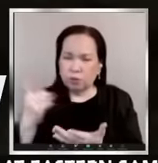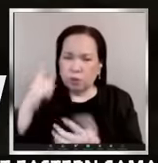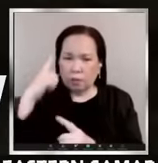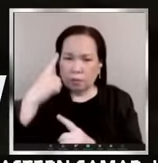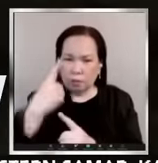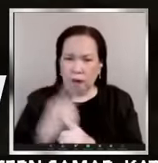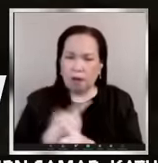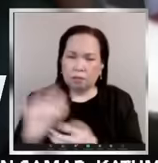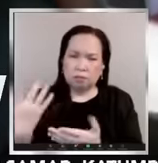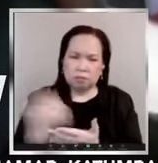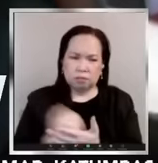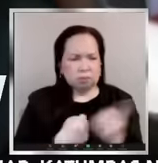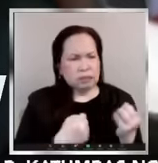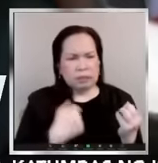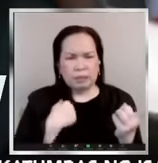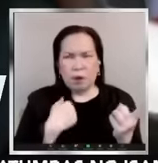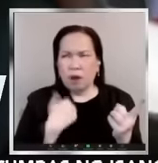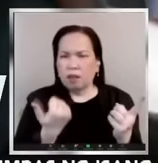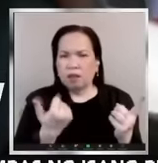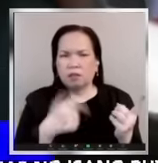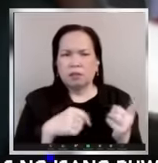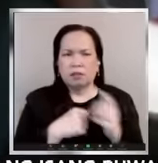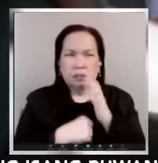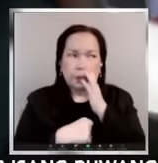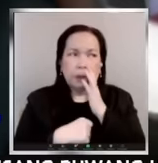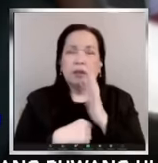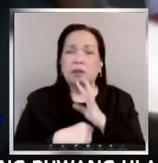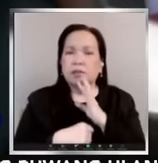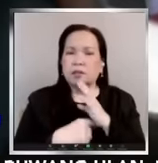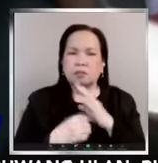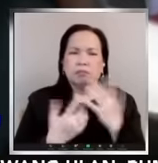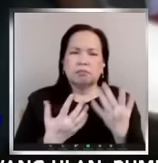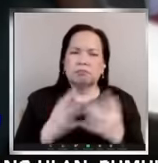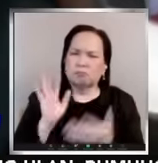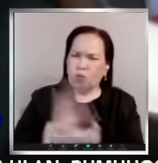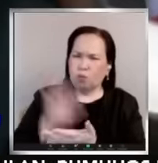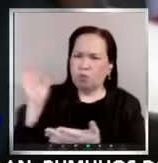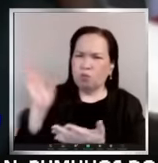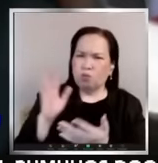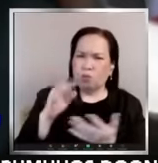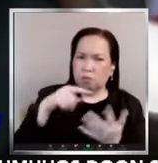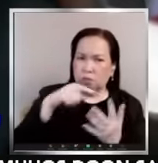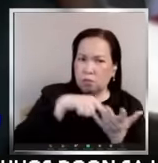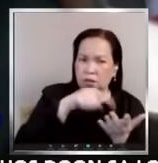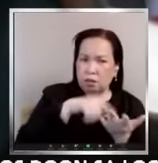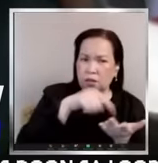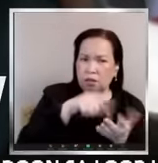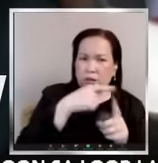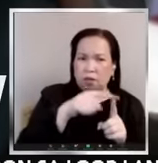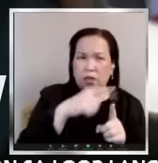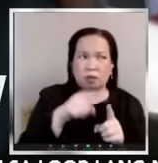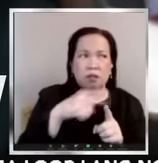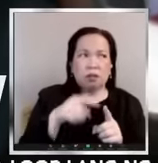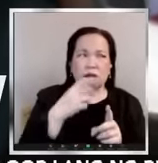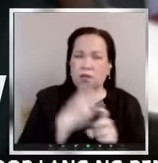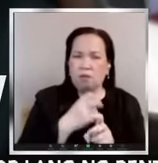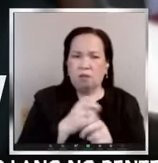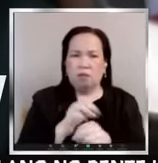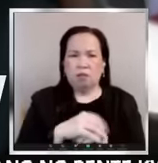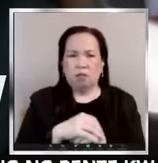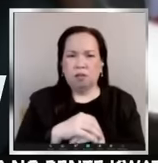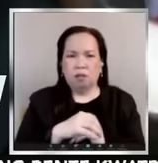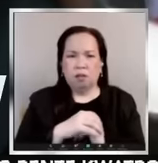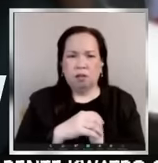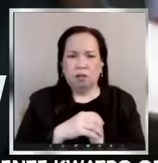ibang gastusin. Ang mahal ng mga pisa, ang mahal ng unit, diesel, ipagkano lang po matitira